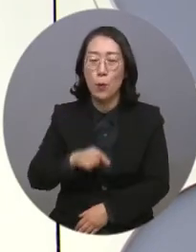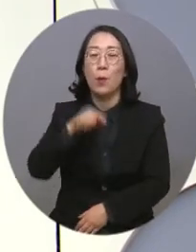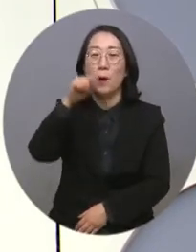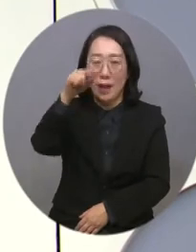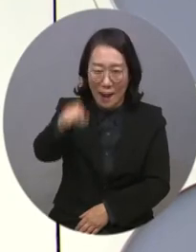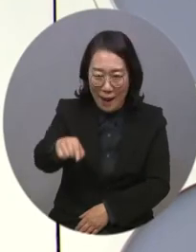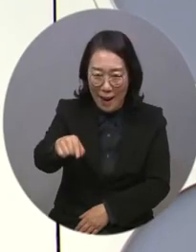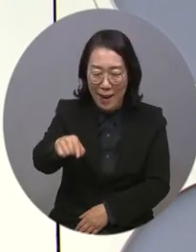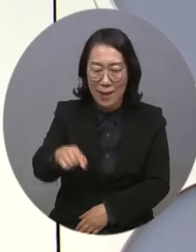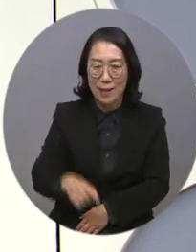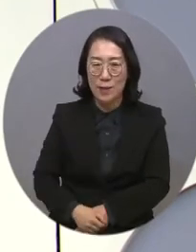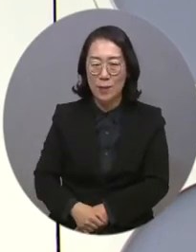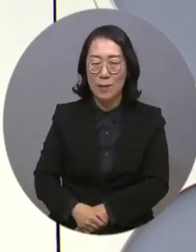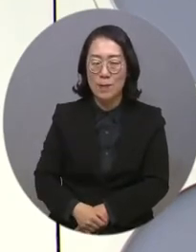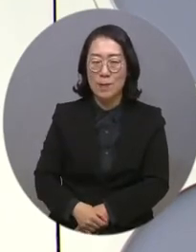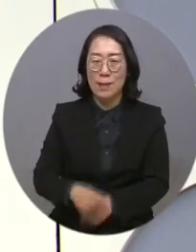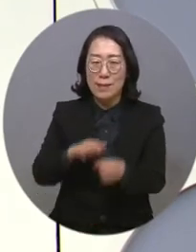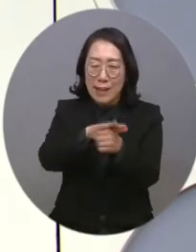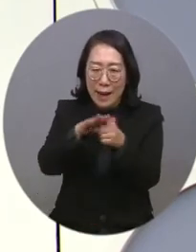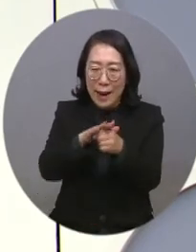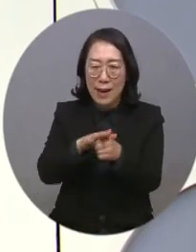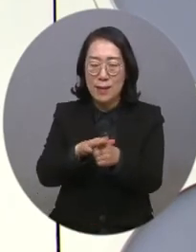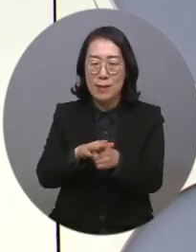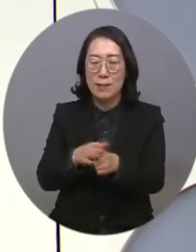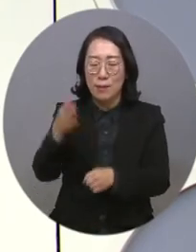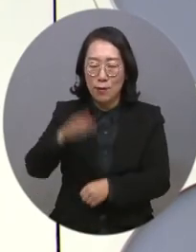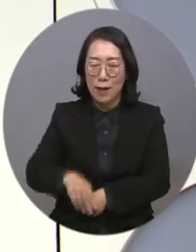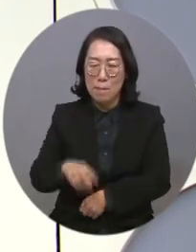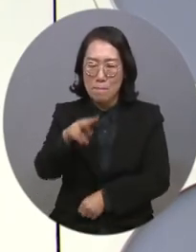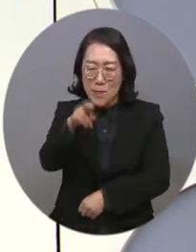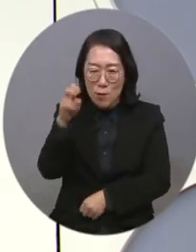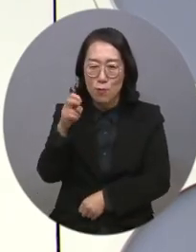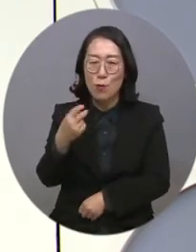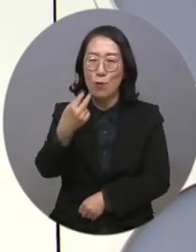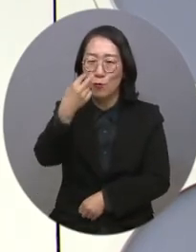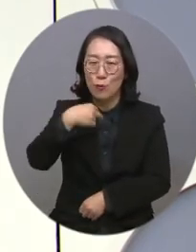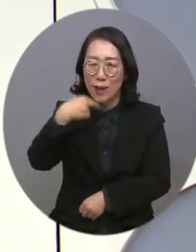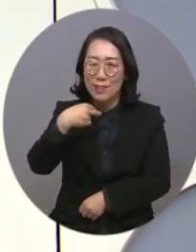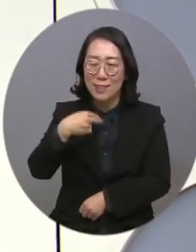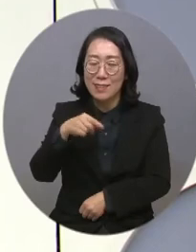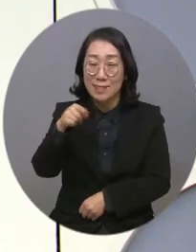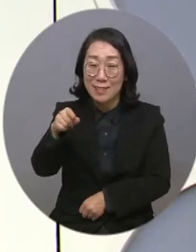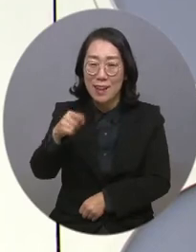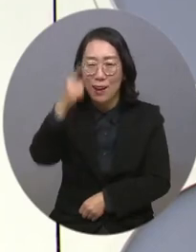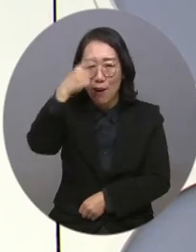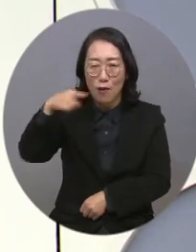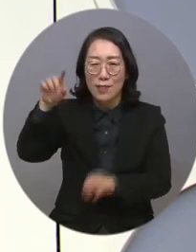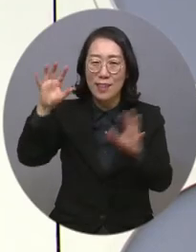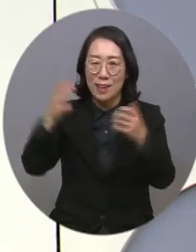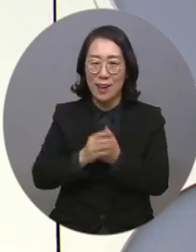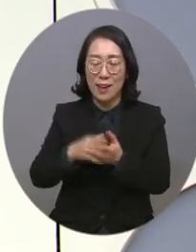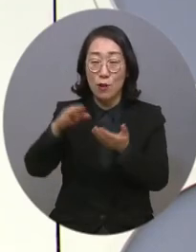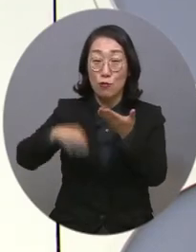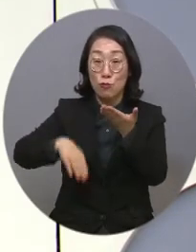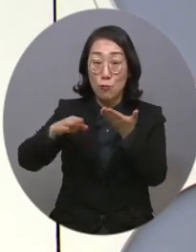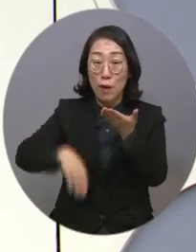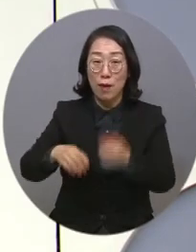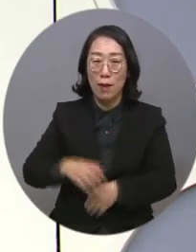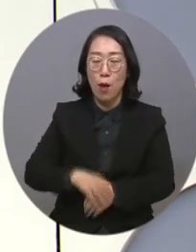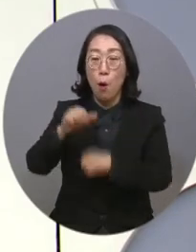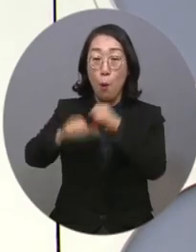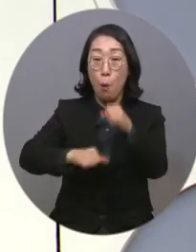애정이 교차된 나라가 러시아입니다. 제가 좋아하면서도 또 싫어하는 나라. 뭐 어떤 제 후배 교수는 러시아에 5년 유학하고